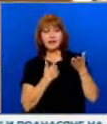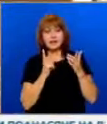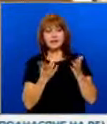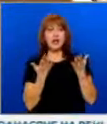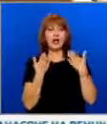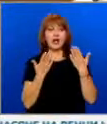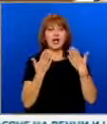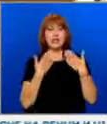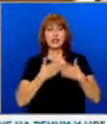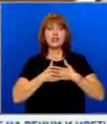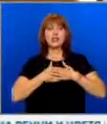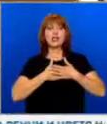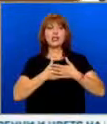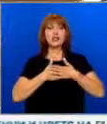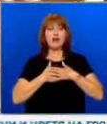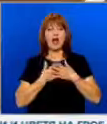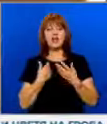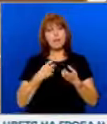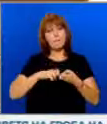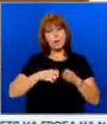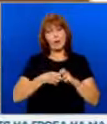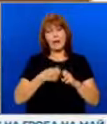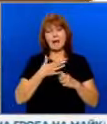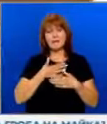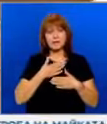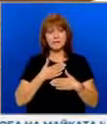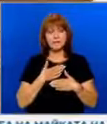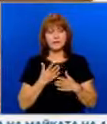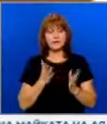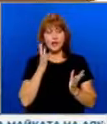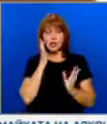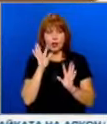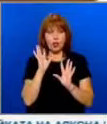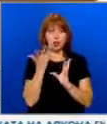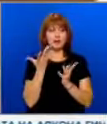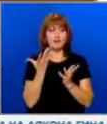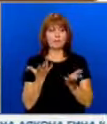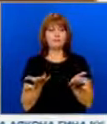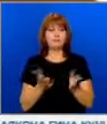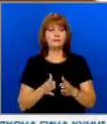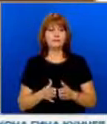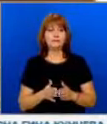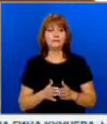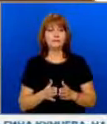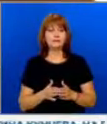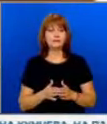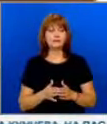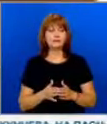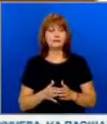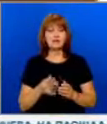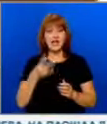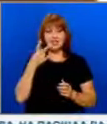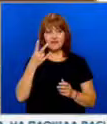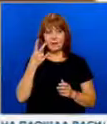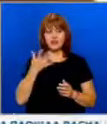да дишам. И да ги с четовидата не съм добре и просто лудвам. Лудвам. Два пъти